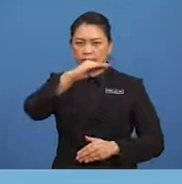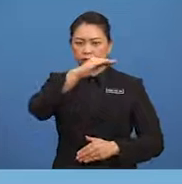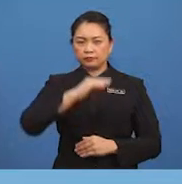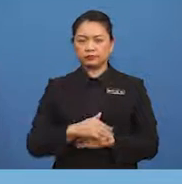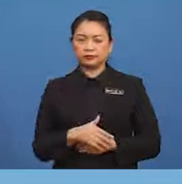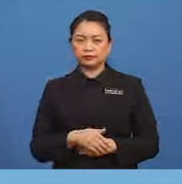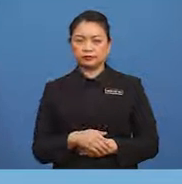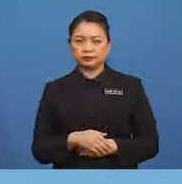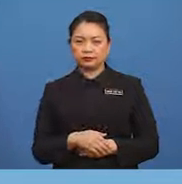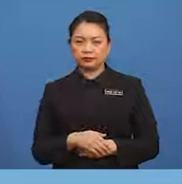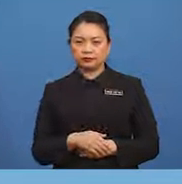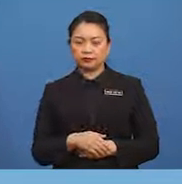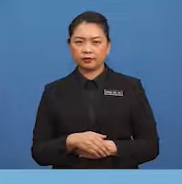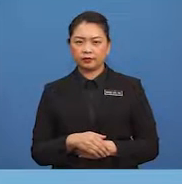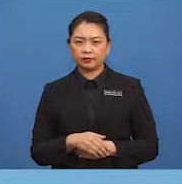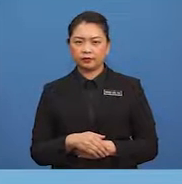khatulistiwa.